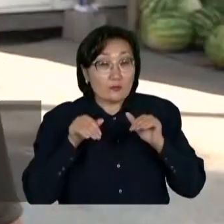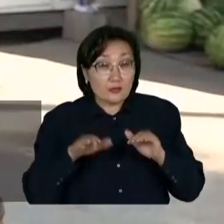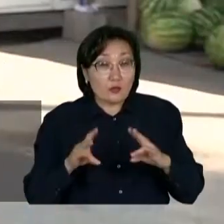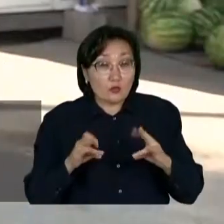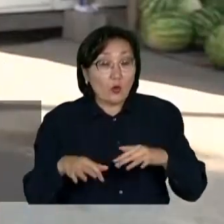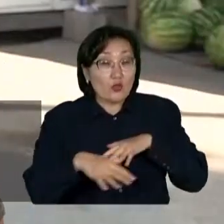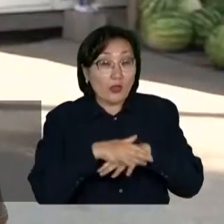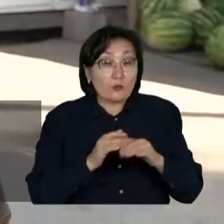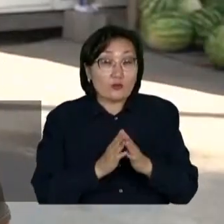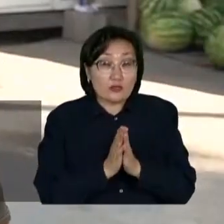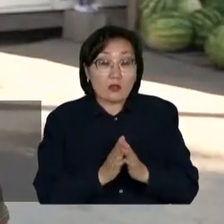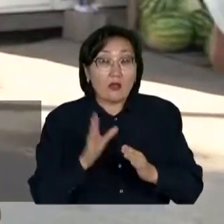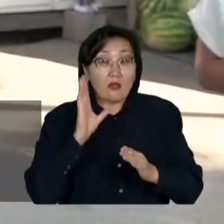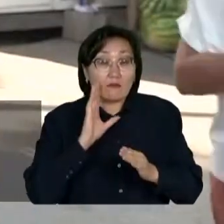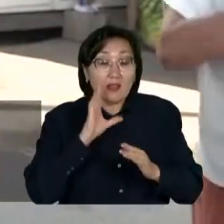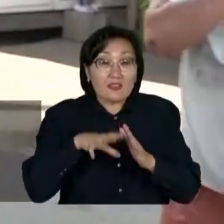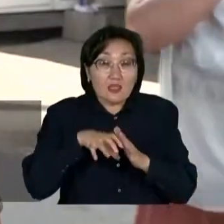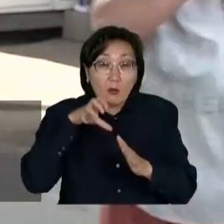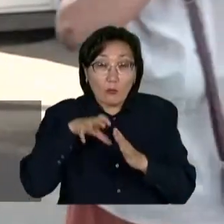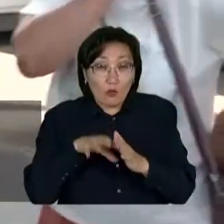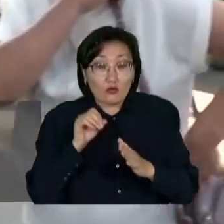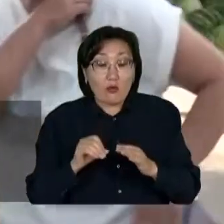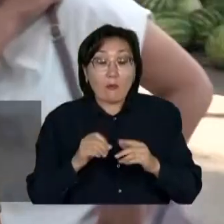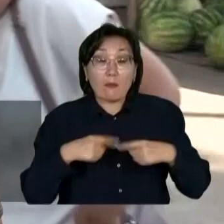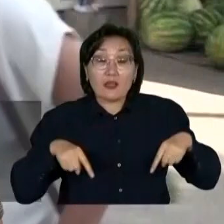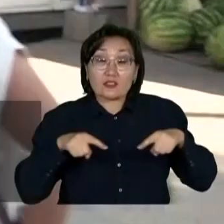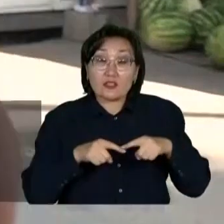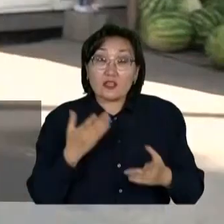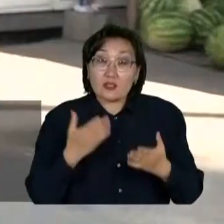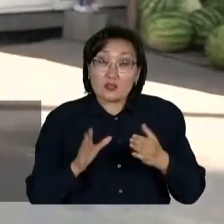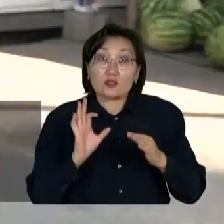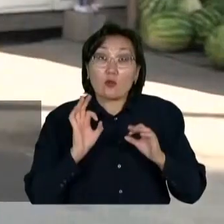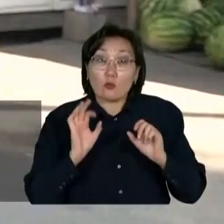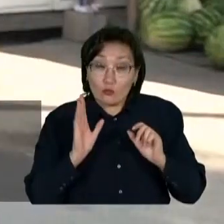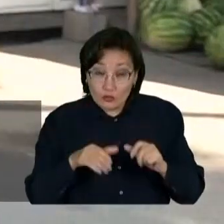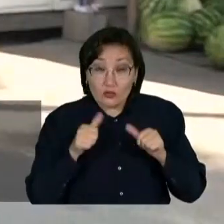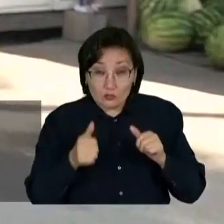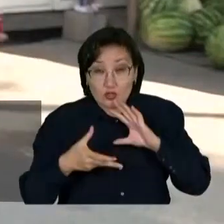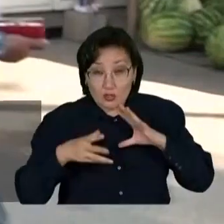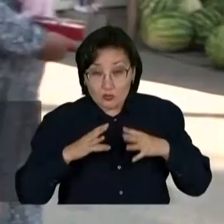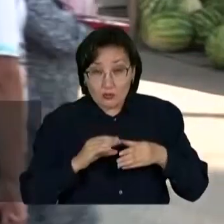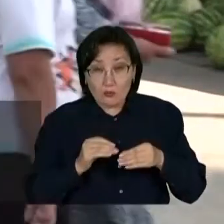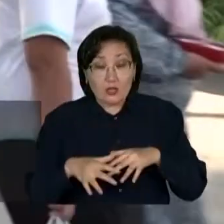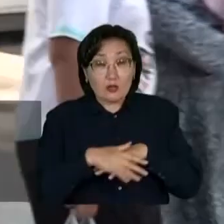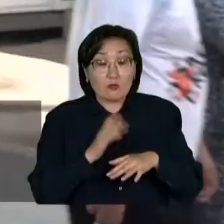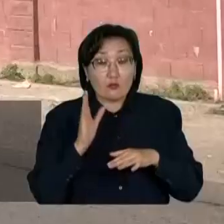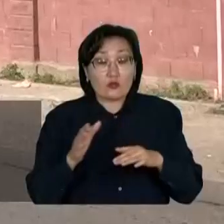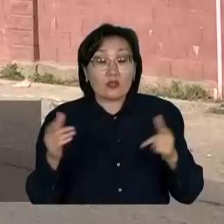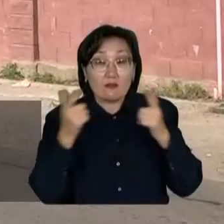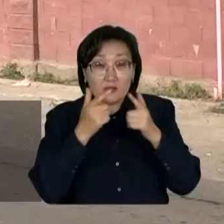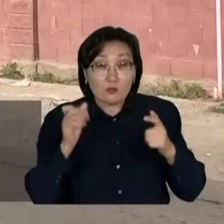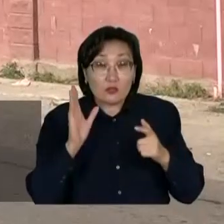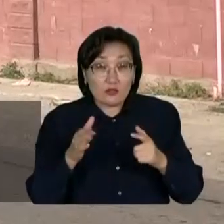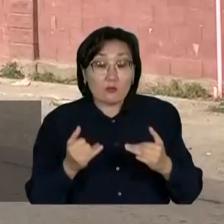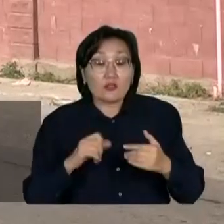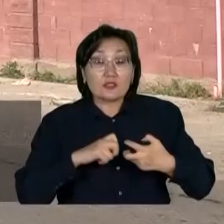народ просит водонапорную башню. Ну, если будет положительный результат, народ будет проинформирован. На